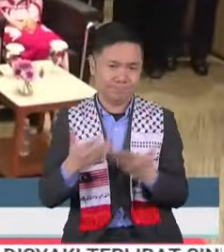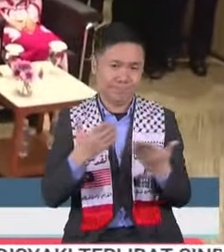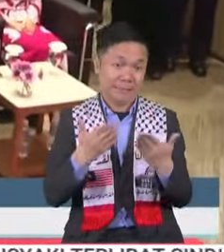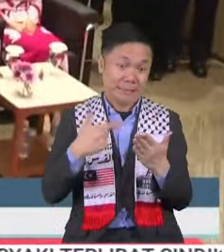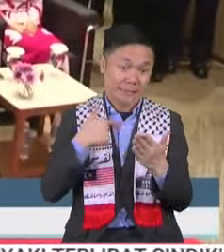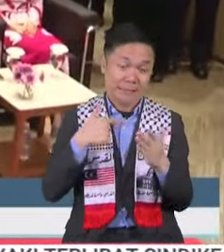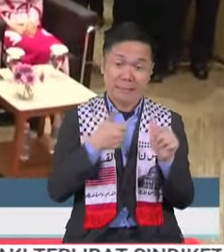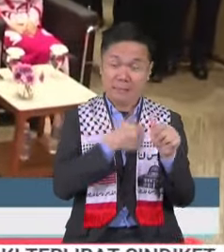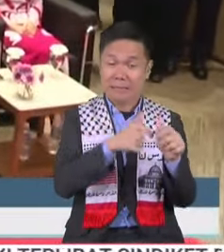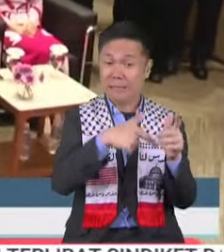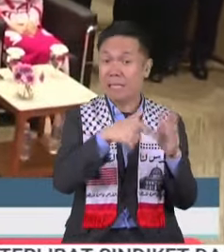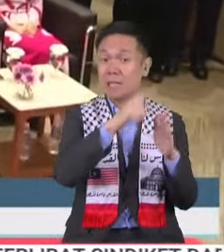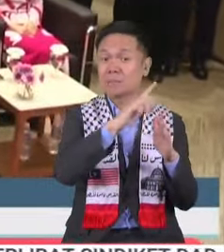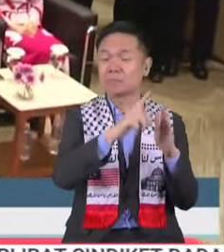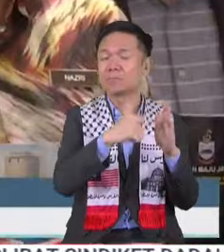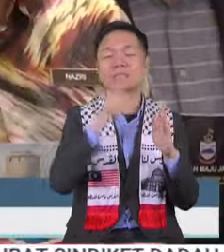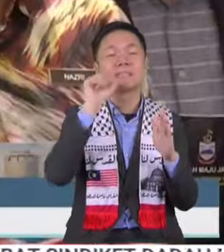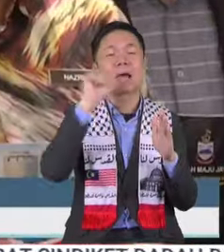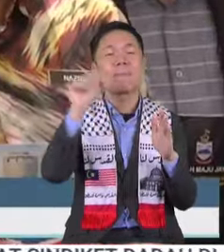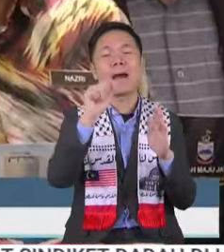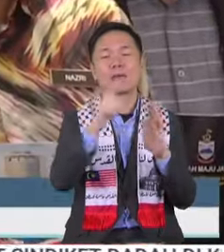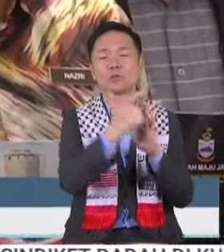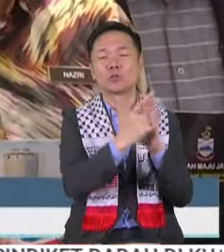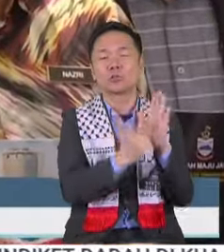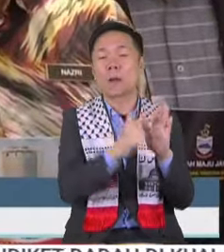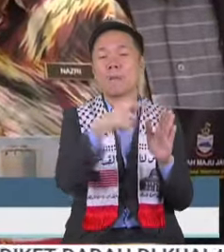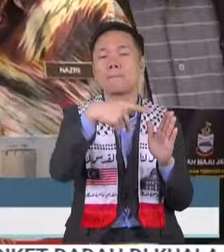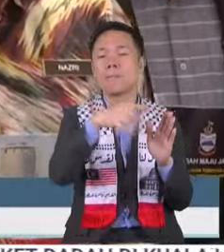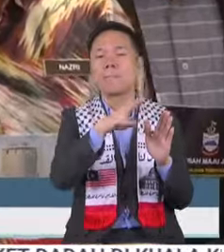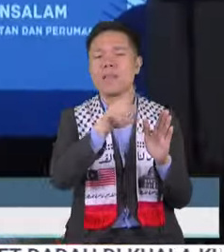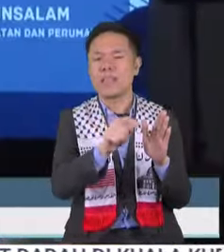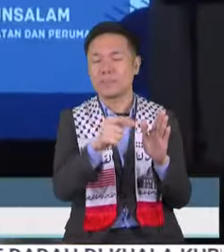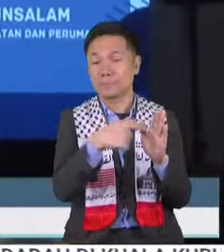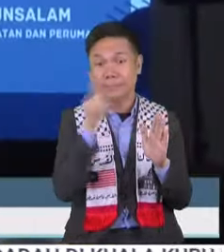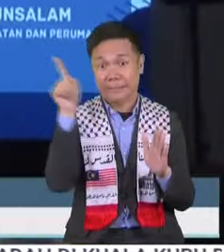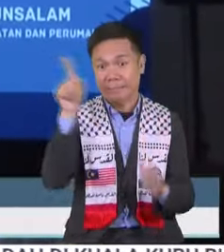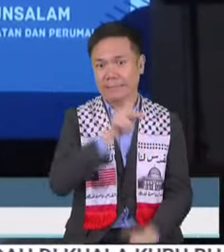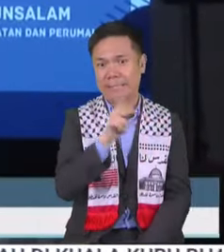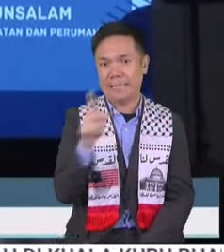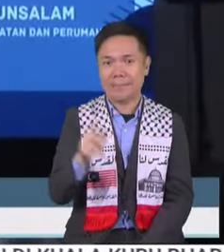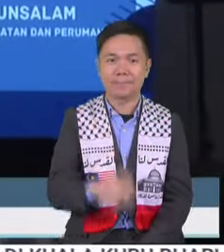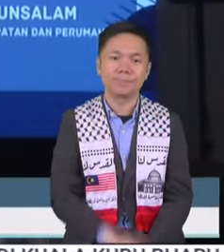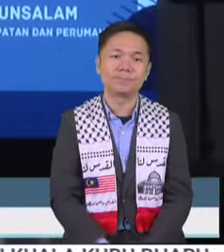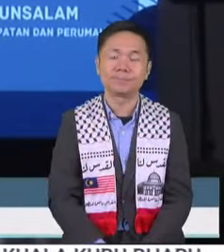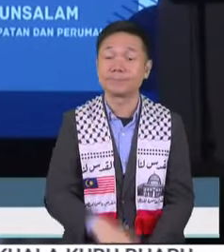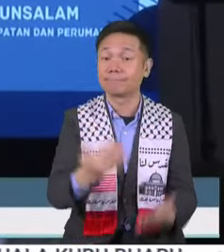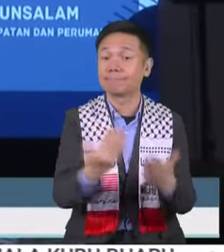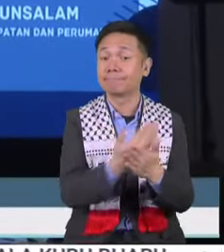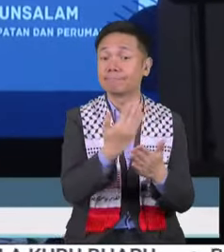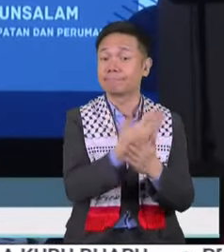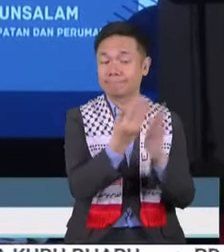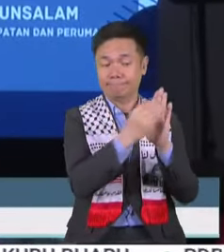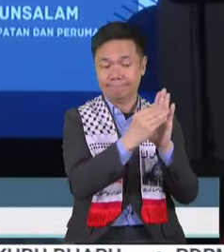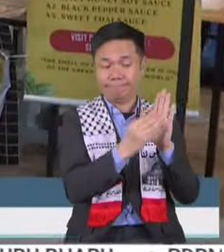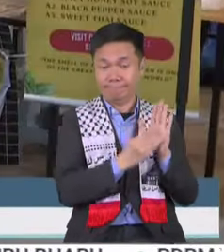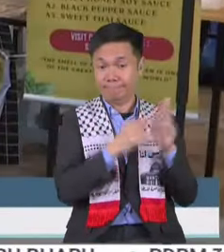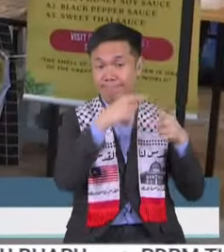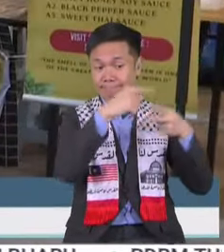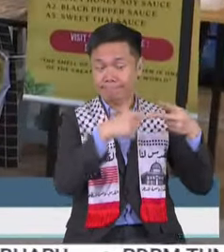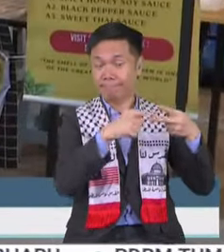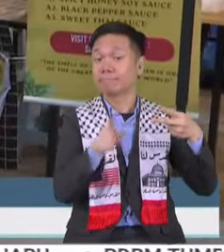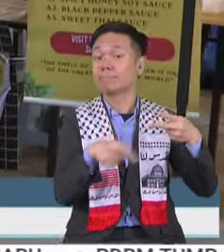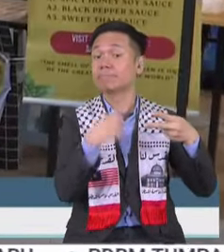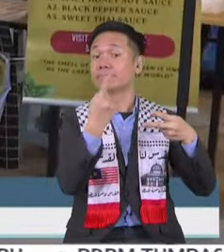bawah Undang-Undang Kecil PBT Sabah di Kota Kinabalu. Dalam majlis ini, dua Undang-Undang Kecil baharu dikuatkuasakan